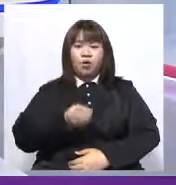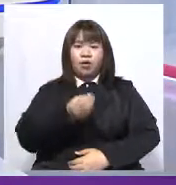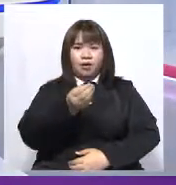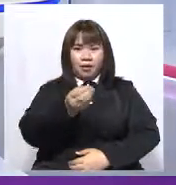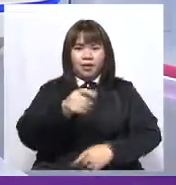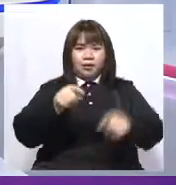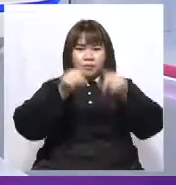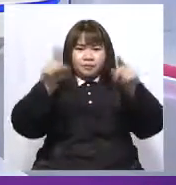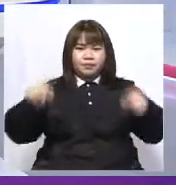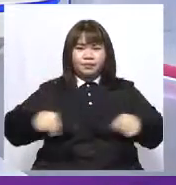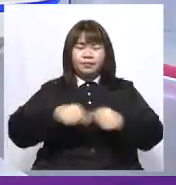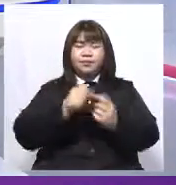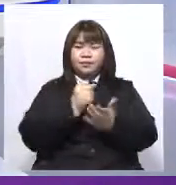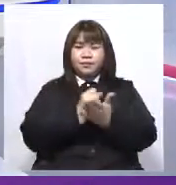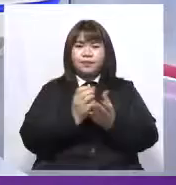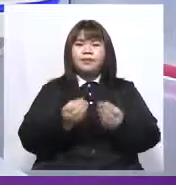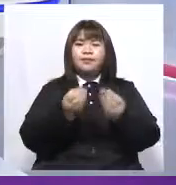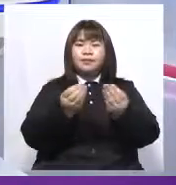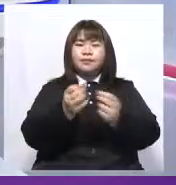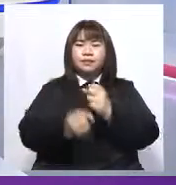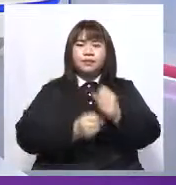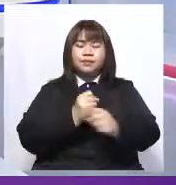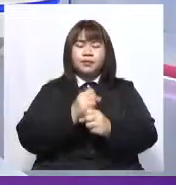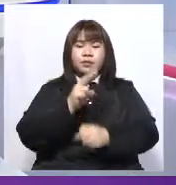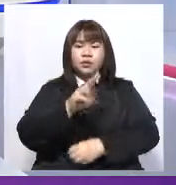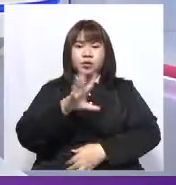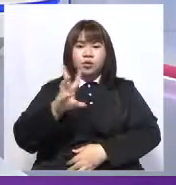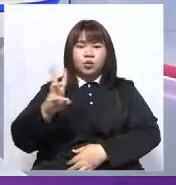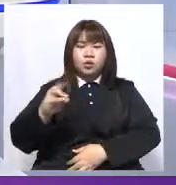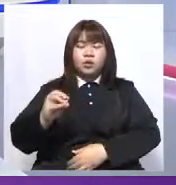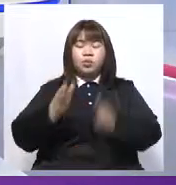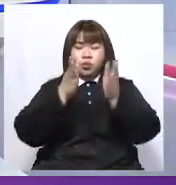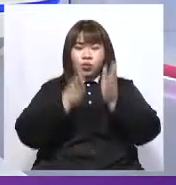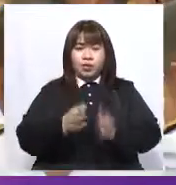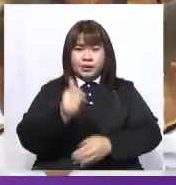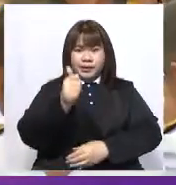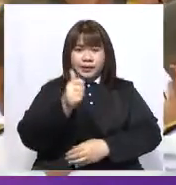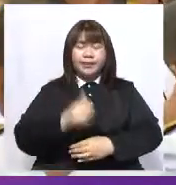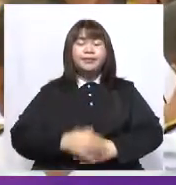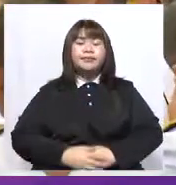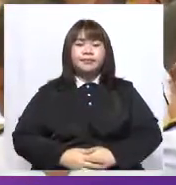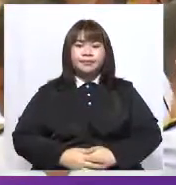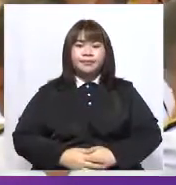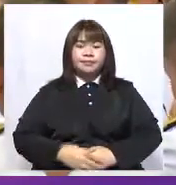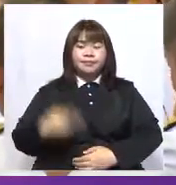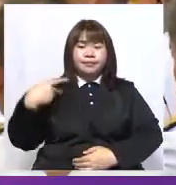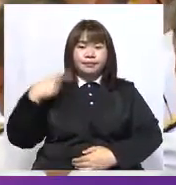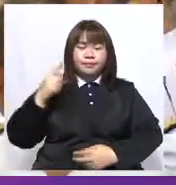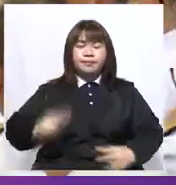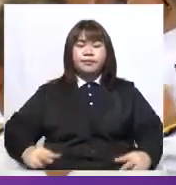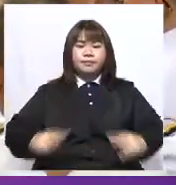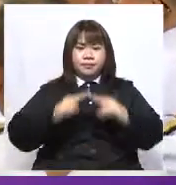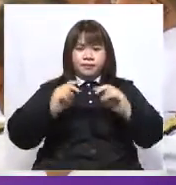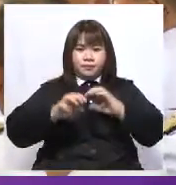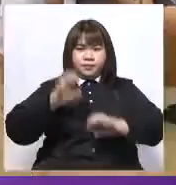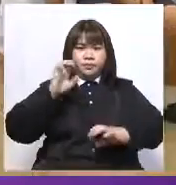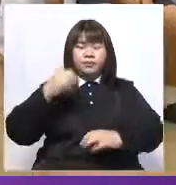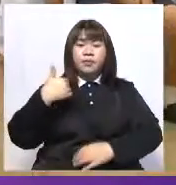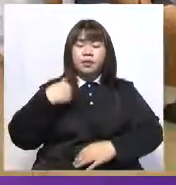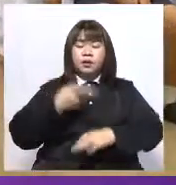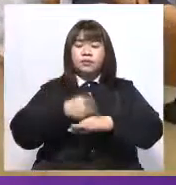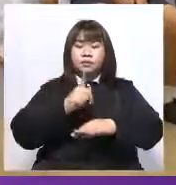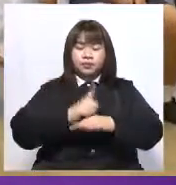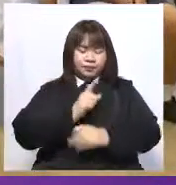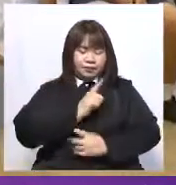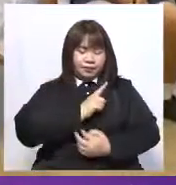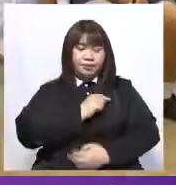กาศเกียรติคุณแก่พลเมืองดีประจำปี2560ครับนายจัดชัยพรหมเลิศปลัดกระทรวงมหาดไทยนะครับเป็นประธาน